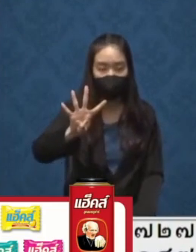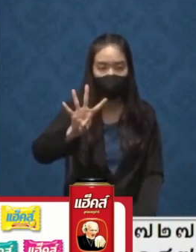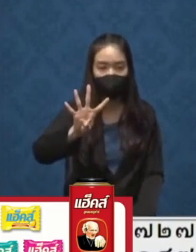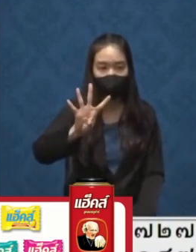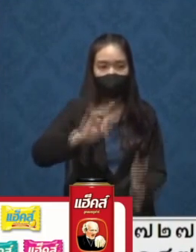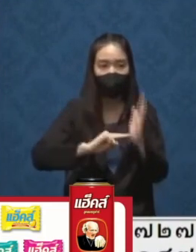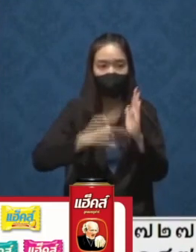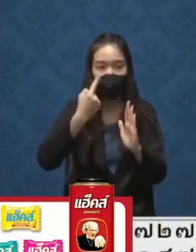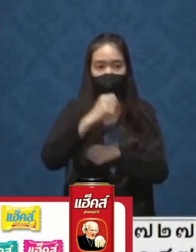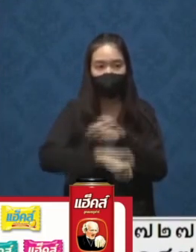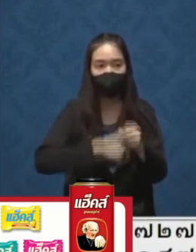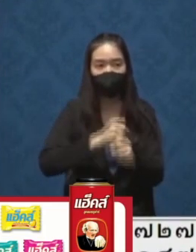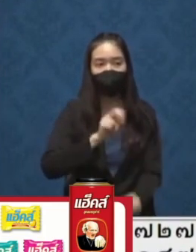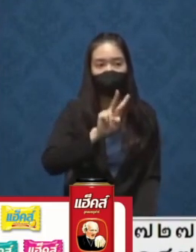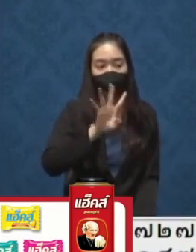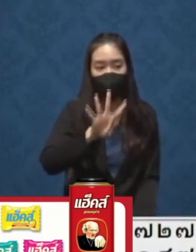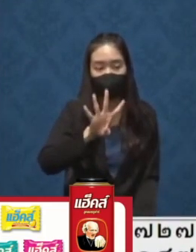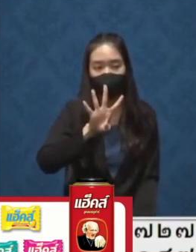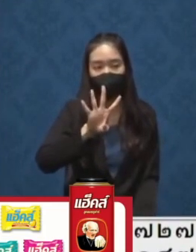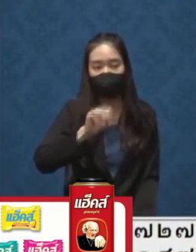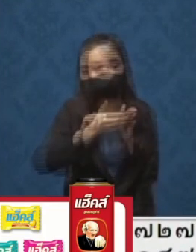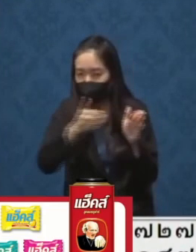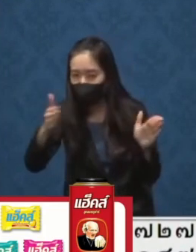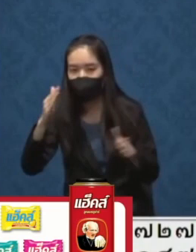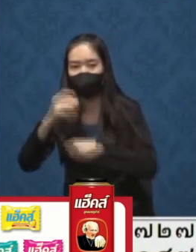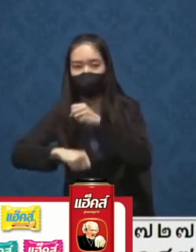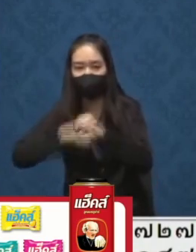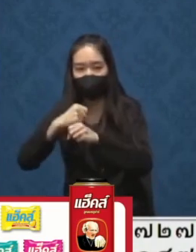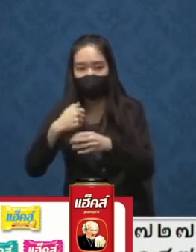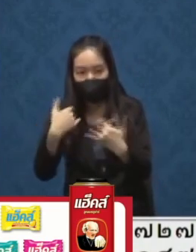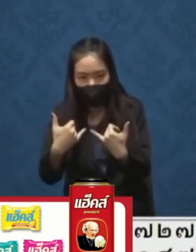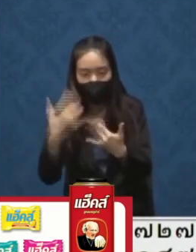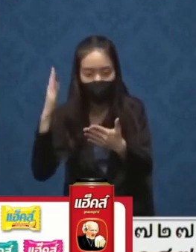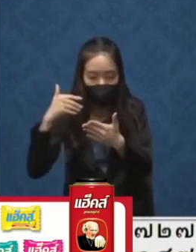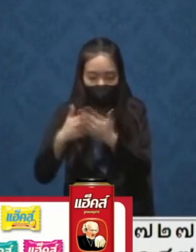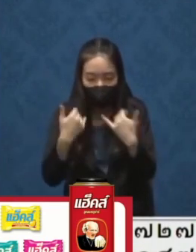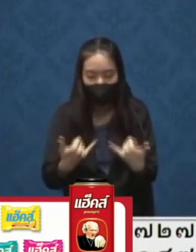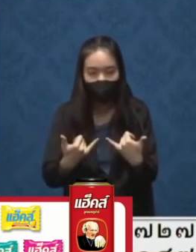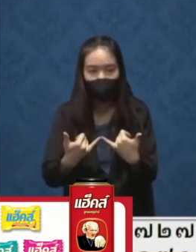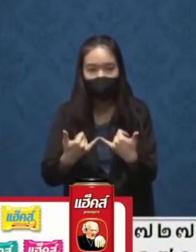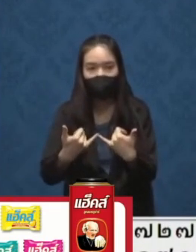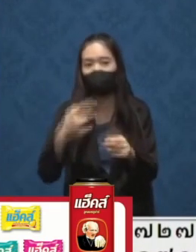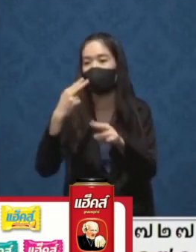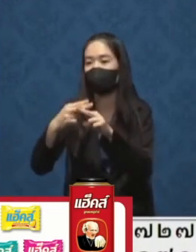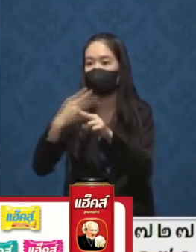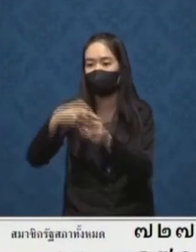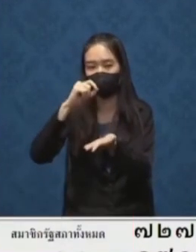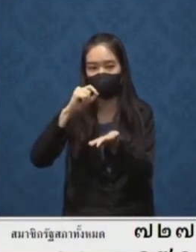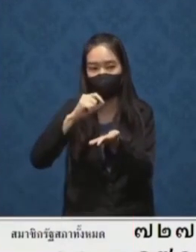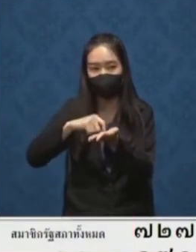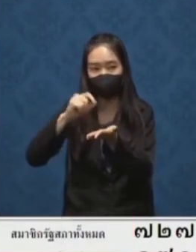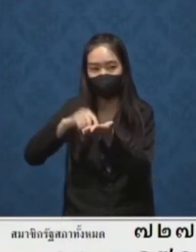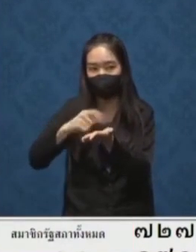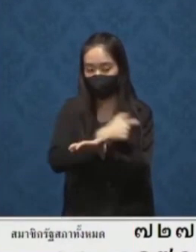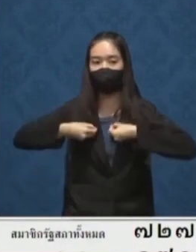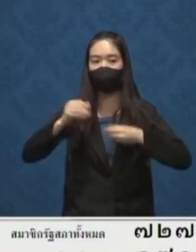ว่าปจการสืบสกุเครื่องราษอยู่ในลำดับครั้งไว้ 74 คนตงแต่ปี 2544 จนถึงปัจจุ